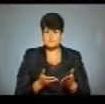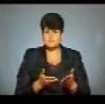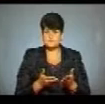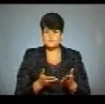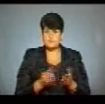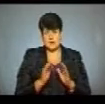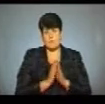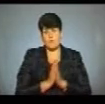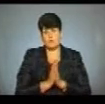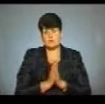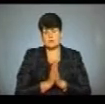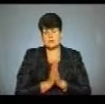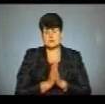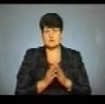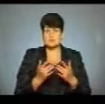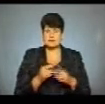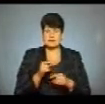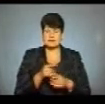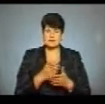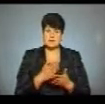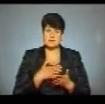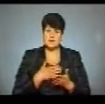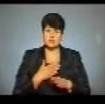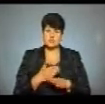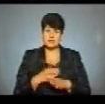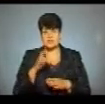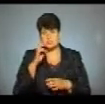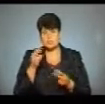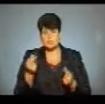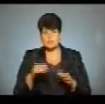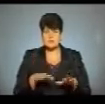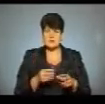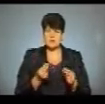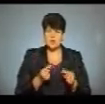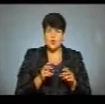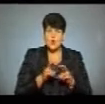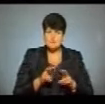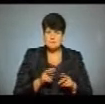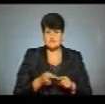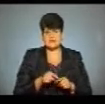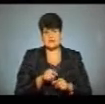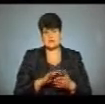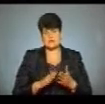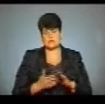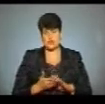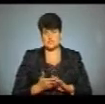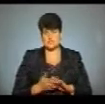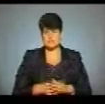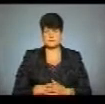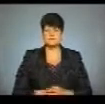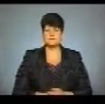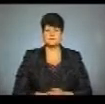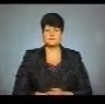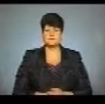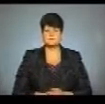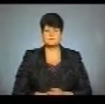Ну і попросили, оскільки все ж таки там є значна частина і державних коштів, і місцевих коштів, розібратися в цій ситуації. Марія Котенко, Василь Панчук. Новини